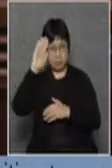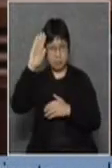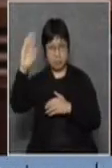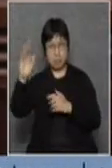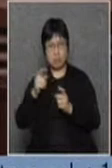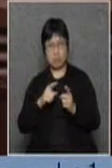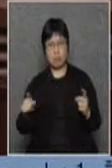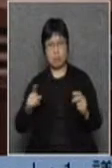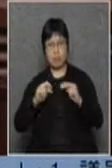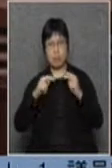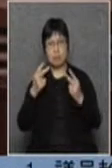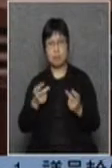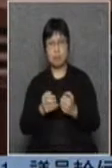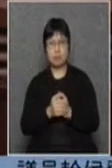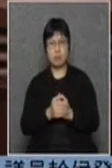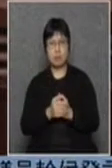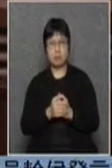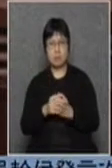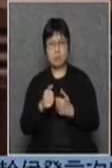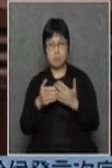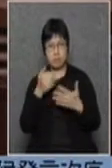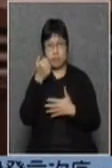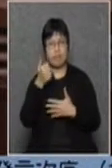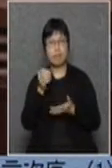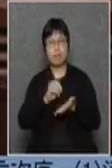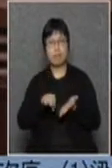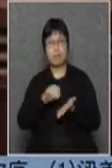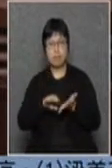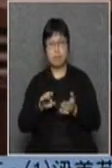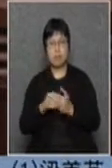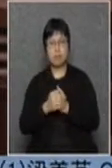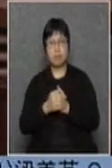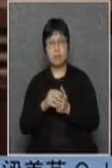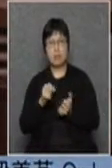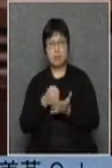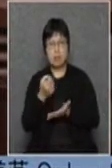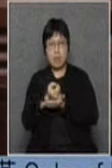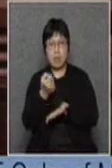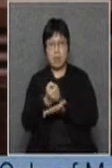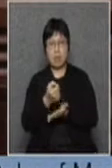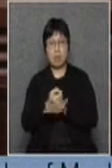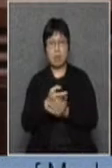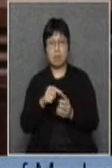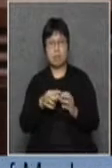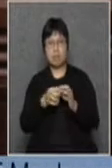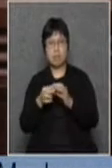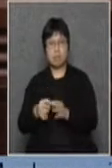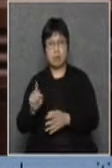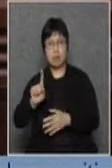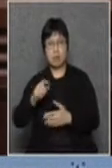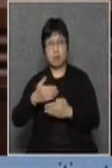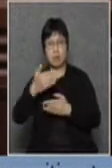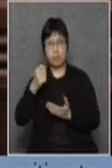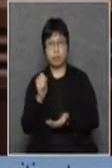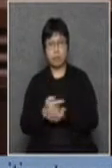發展咧，其實未必係件好事嚟嘅。低息帶嚟嘅咩嘢咧？帶嚟嘅就係樓價飆